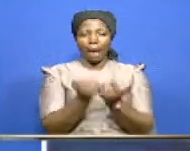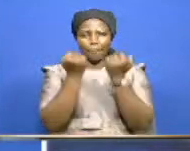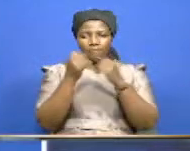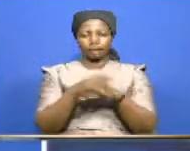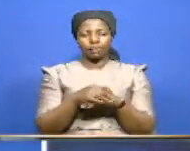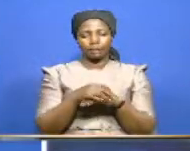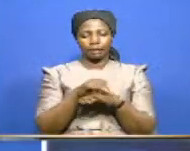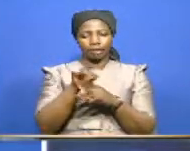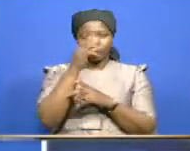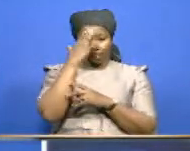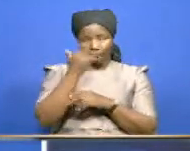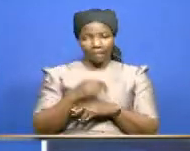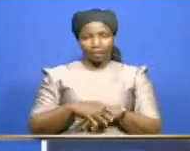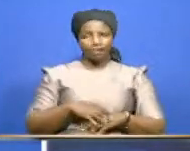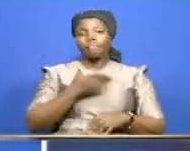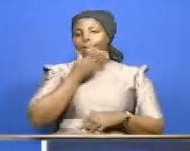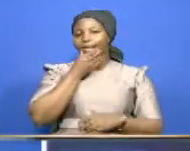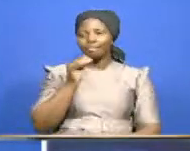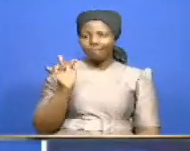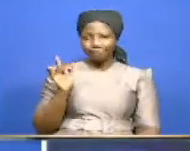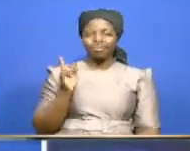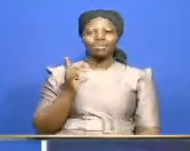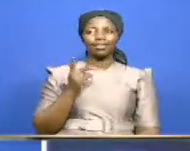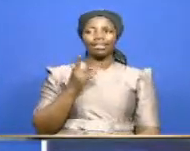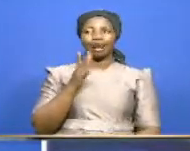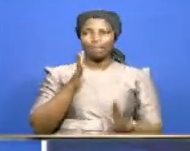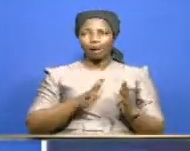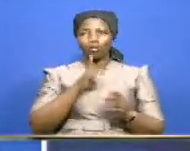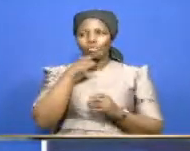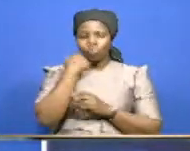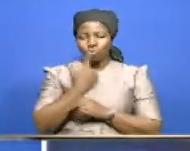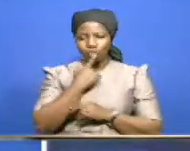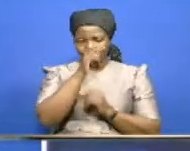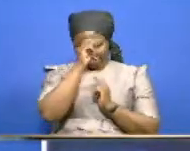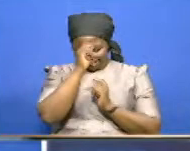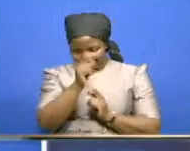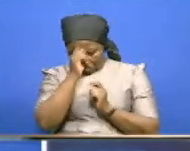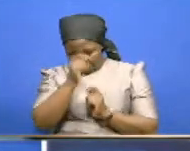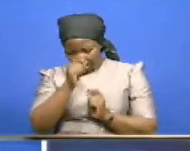Na hii ni kwa sababu mzee alikuwa ni mtu mwenye